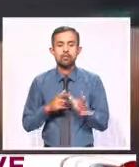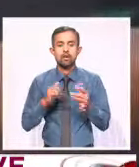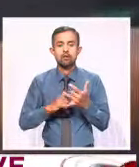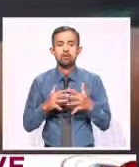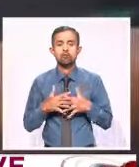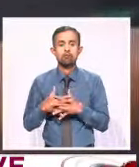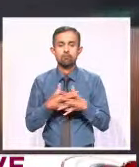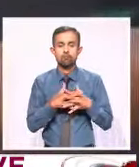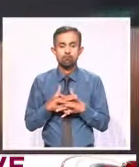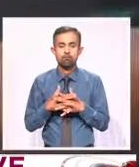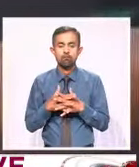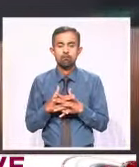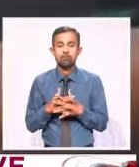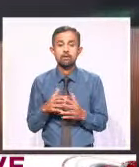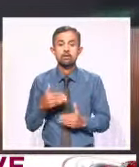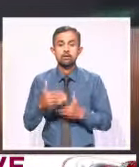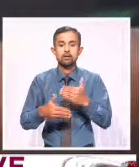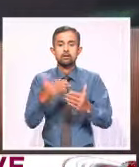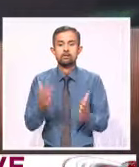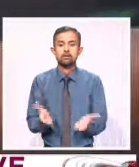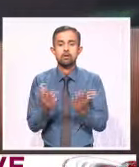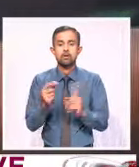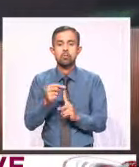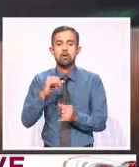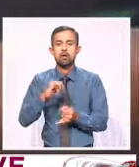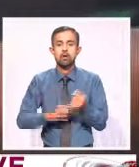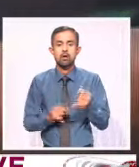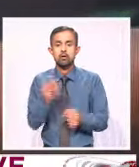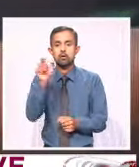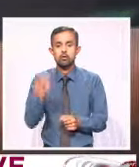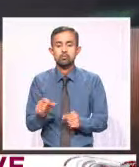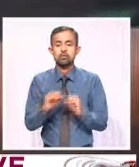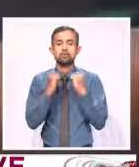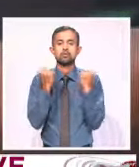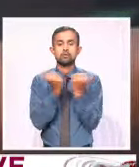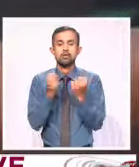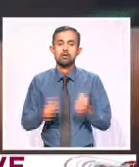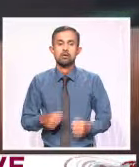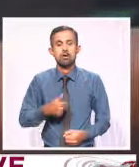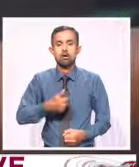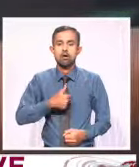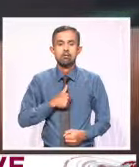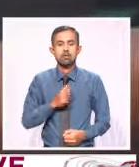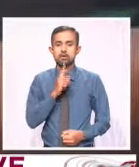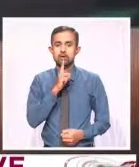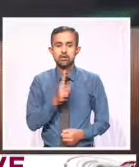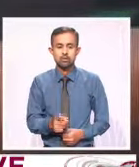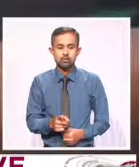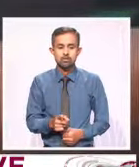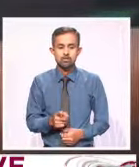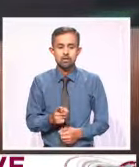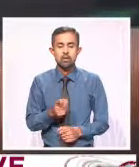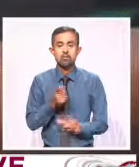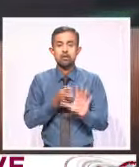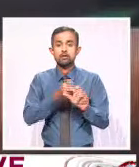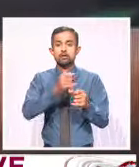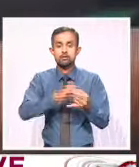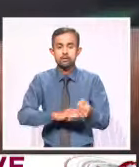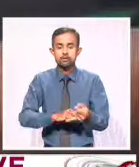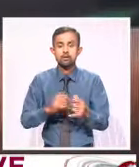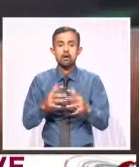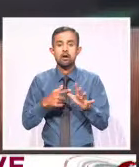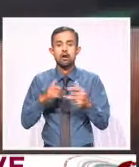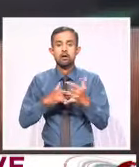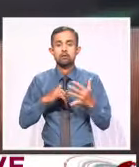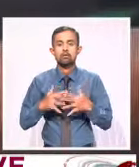අස්වැසුම සුබසාධක වැඩසටහන ඉදිරියට ගෙන යාමට ප්‍රාදේශීය ලේකම්වරුන්ගේ සංගමය අද එකඟතාව පළ කළා. ඒ අනුව සෑම ගමක් සඳහාම